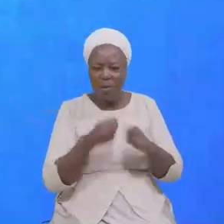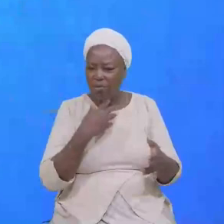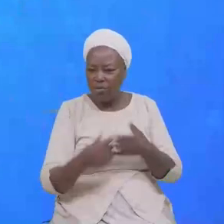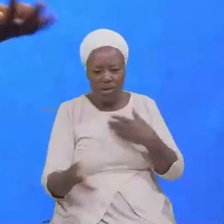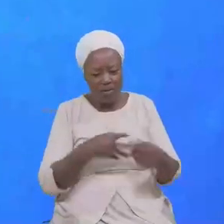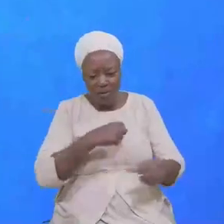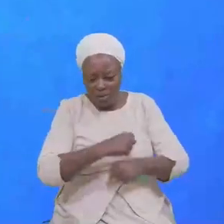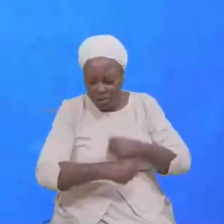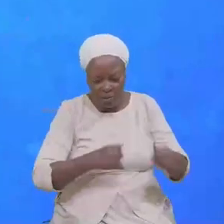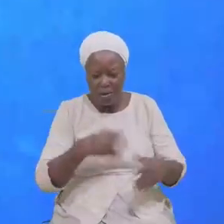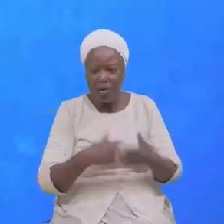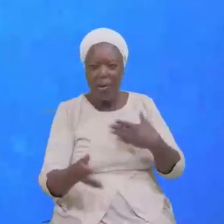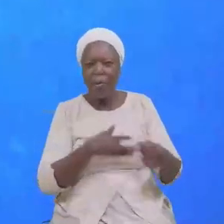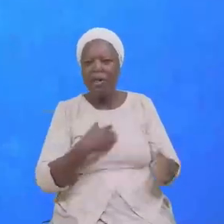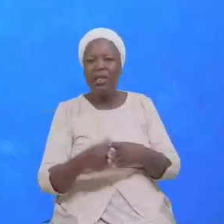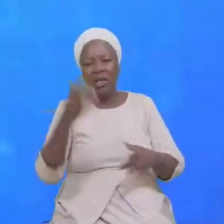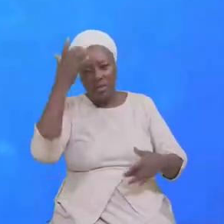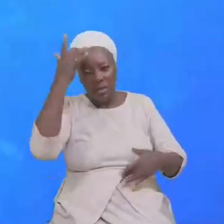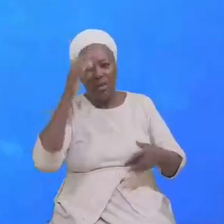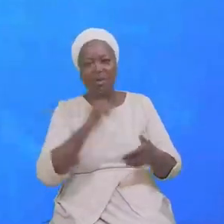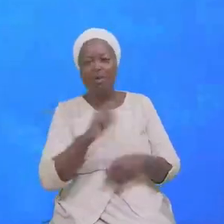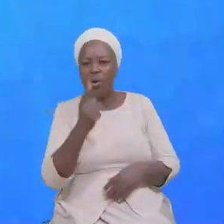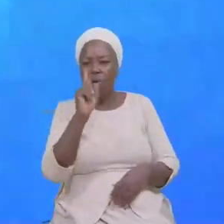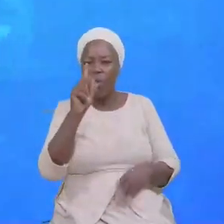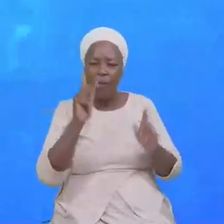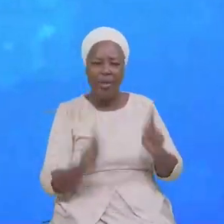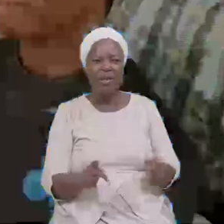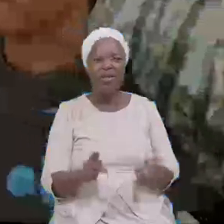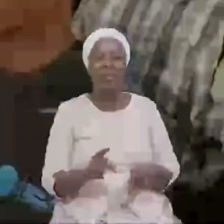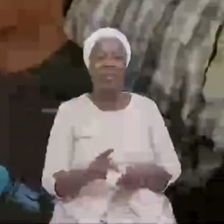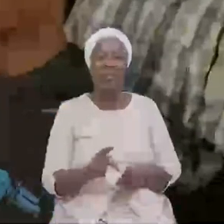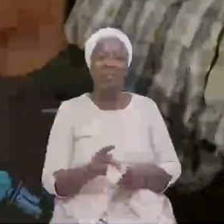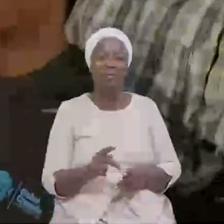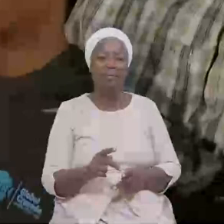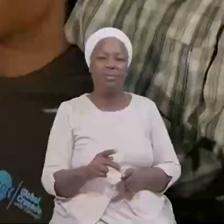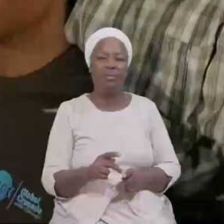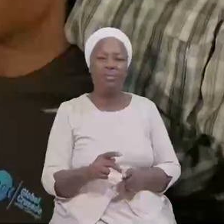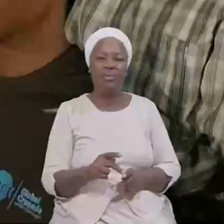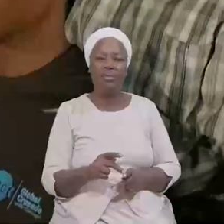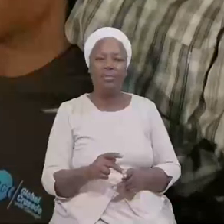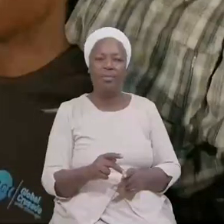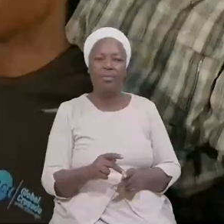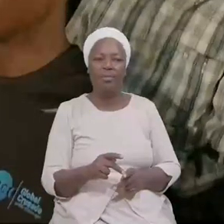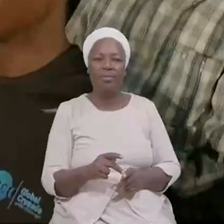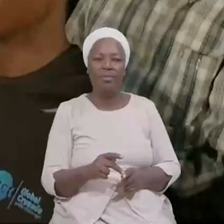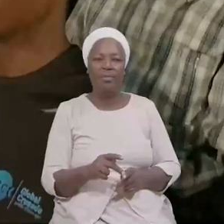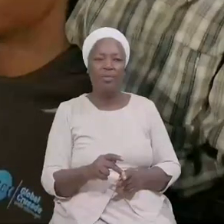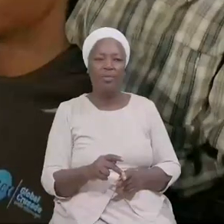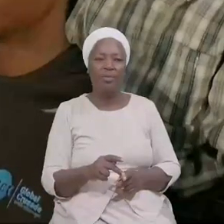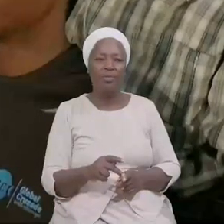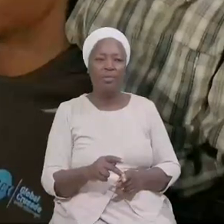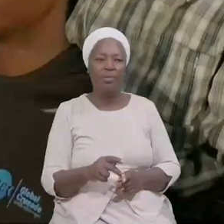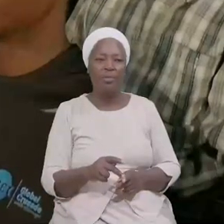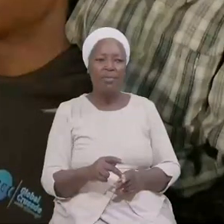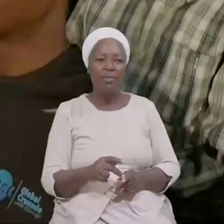chanceuse avait la guérison. Peu importe la maladie qui entrait dans l'eau la première, peu importe sa maladie était guérie. Juste